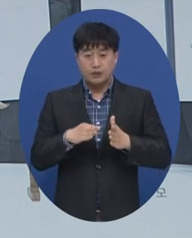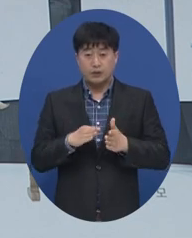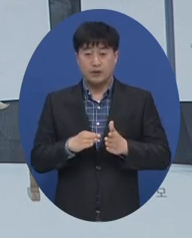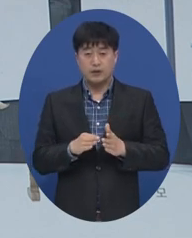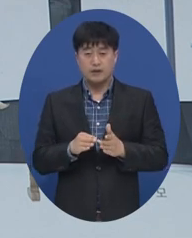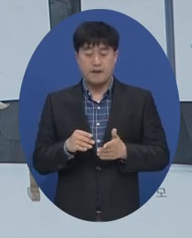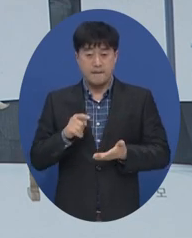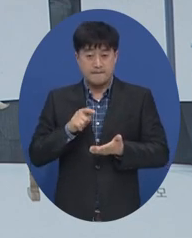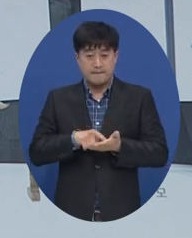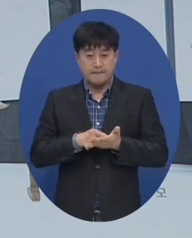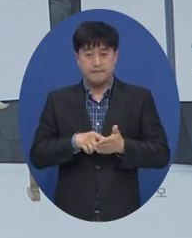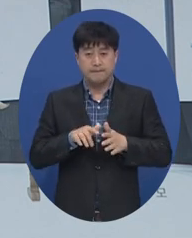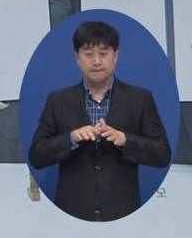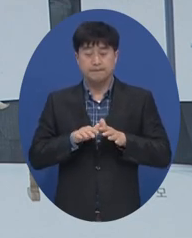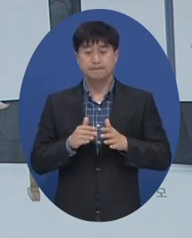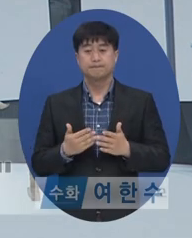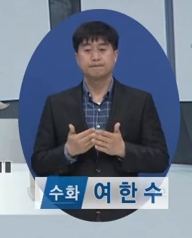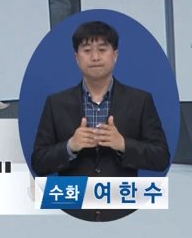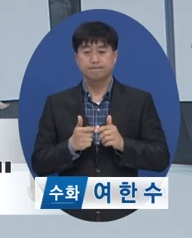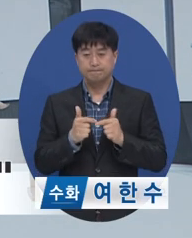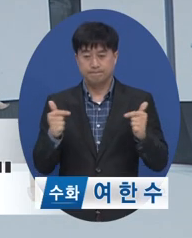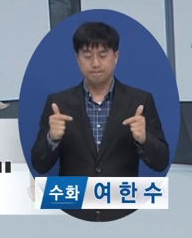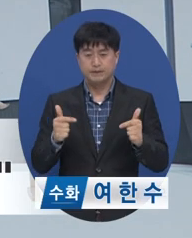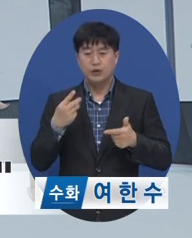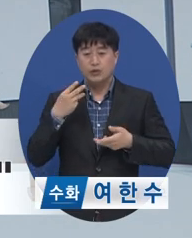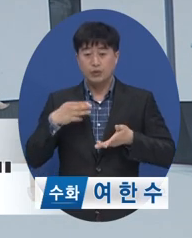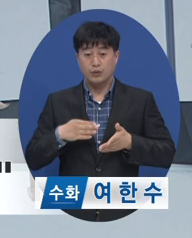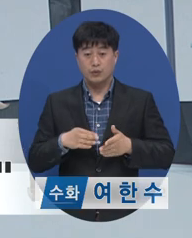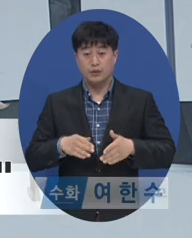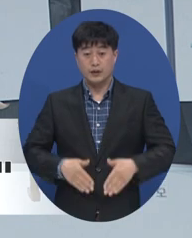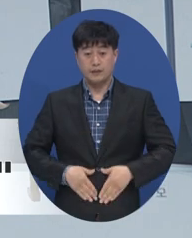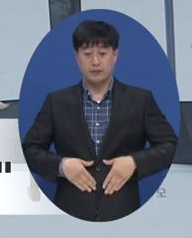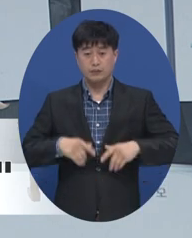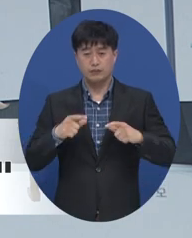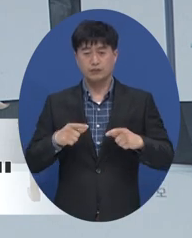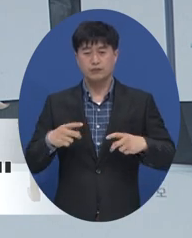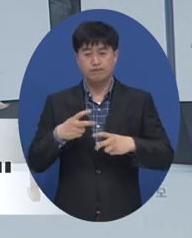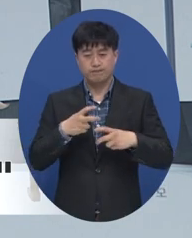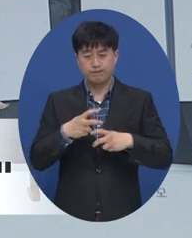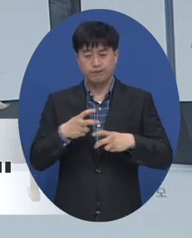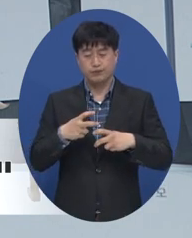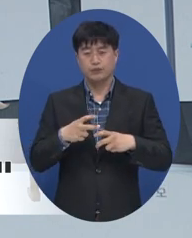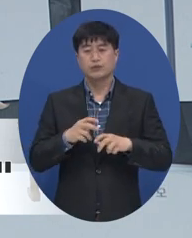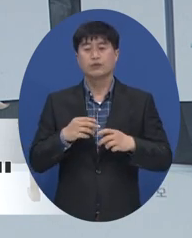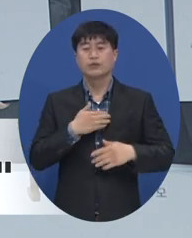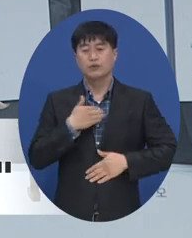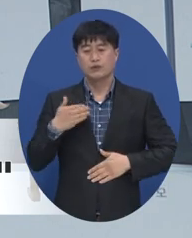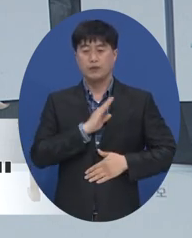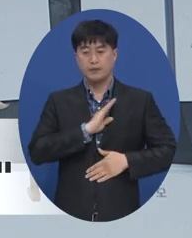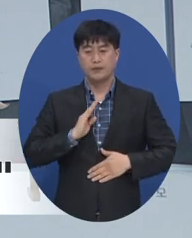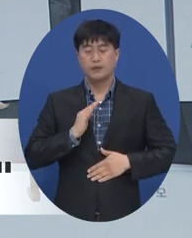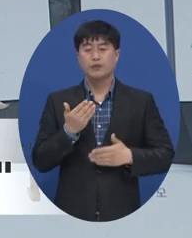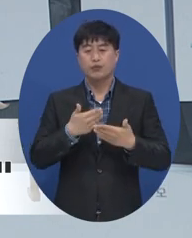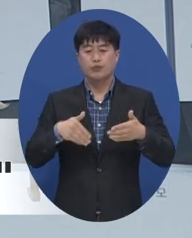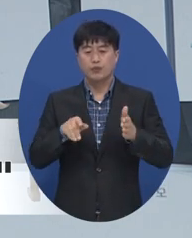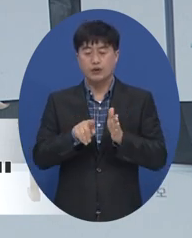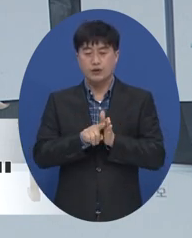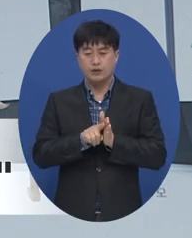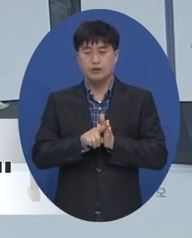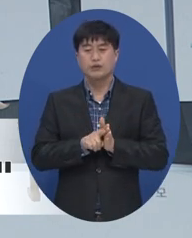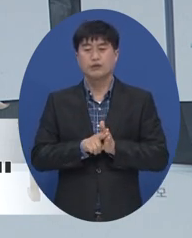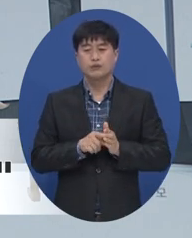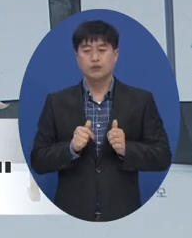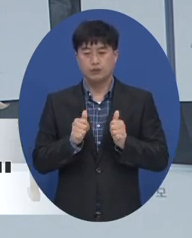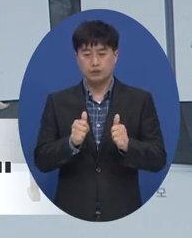경기도가 급속하게 증가하는 경기 남부 교통 수요를 충족하기 위해 대안 마련에 나섰습니다. 수도권